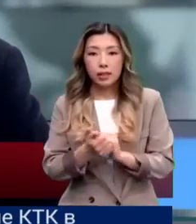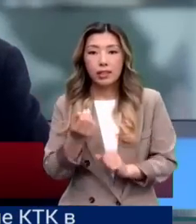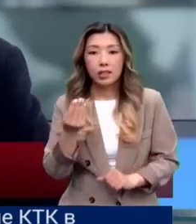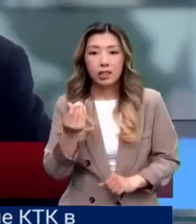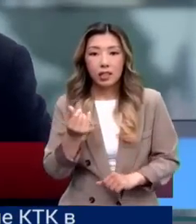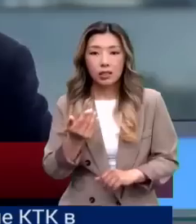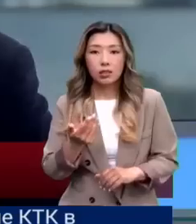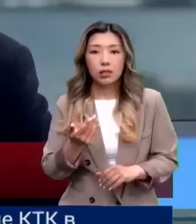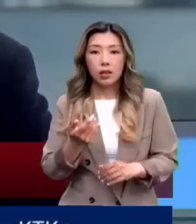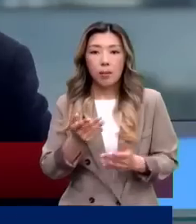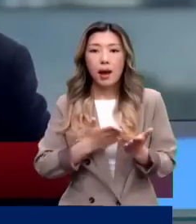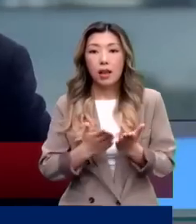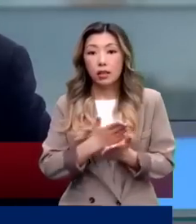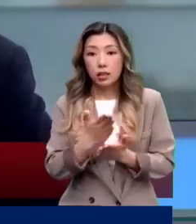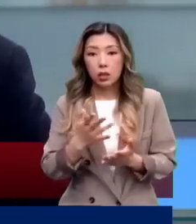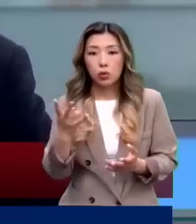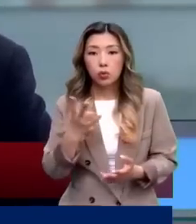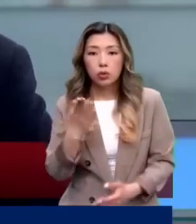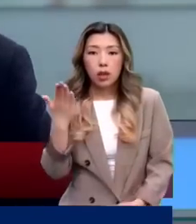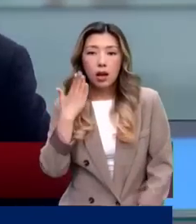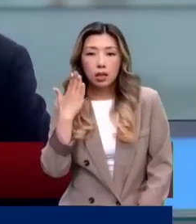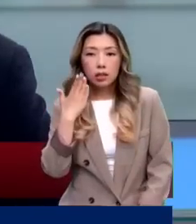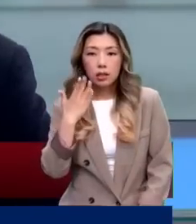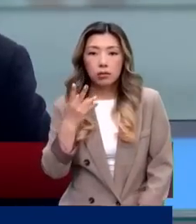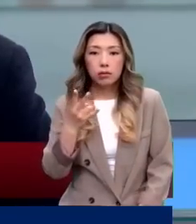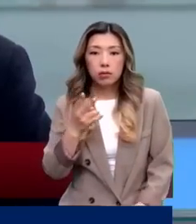политику. Оно должно быть ориентировано не на